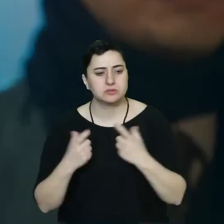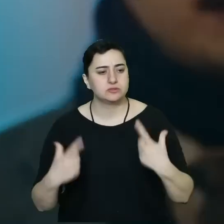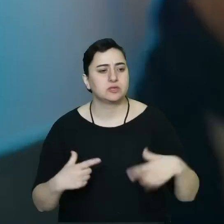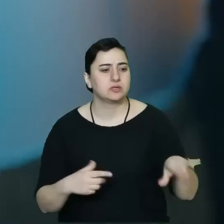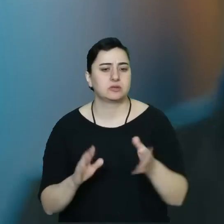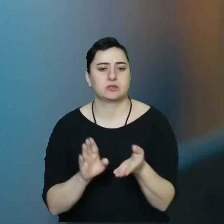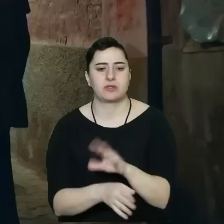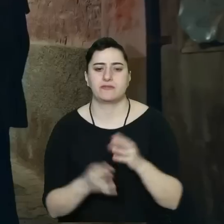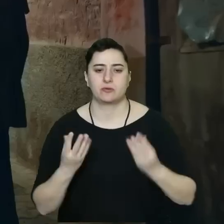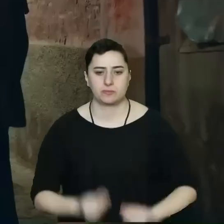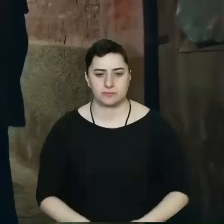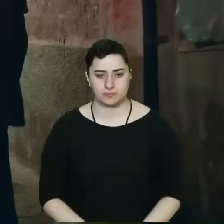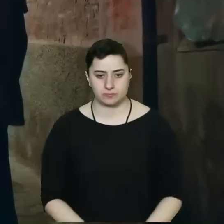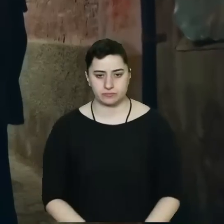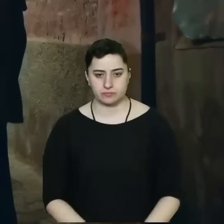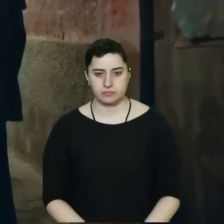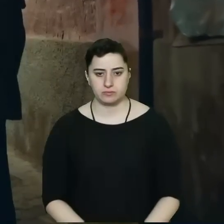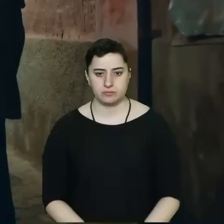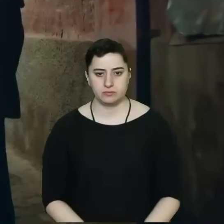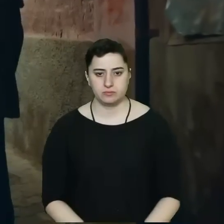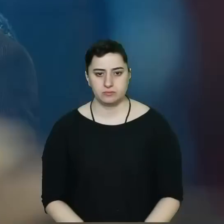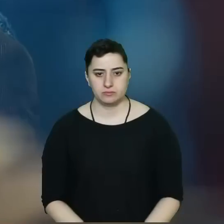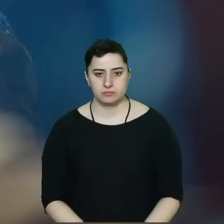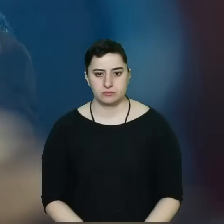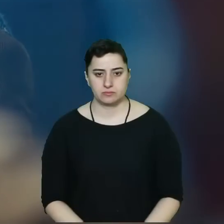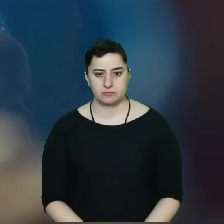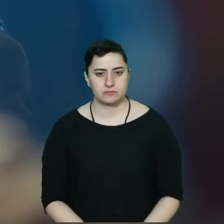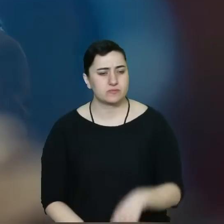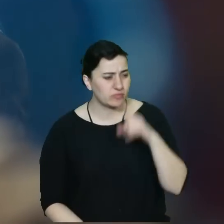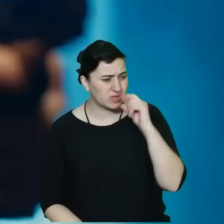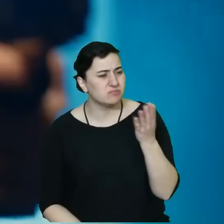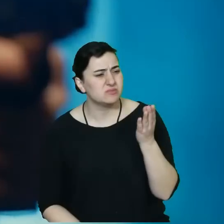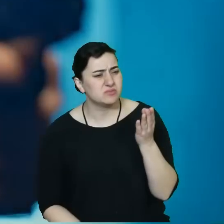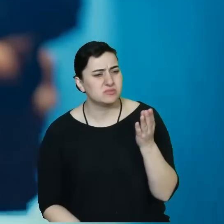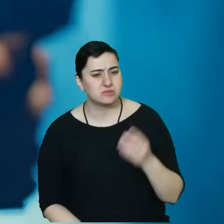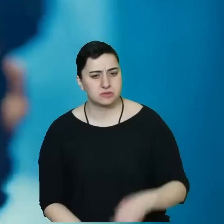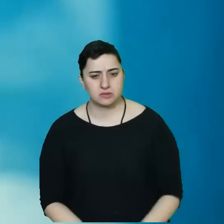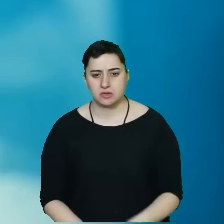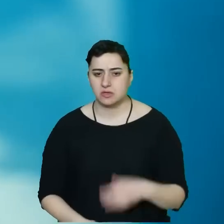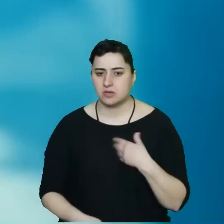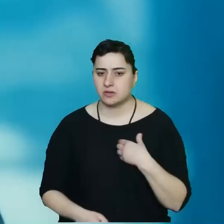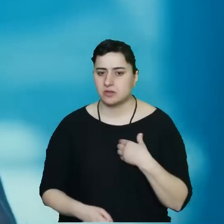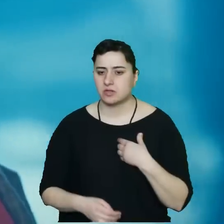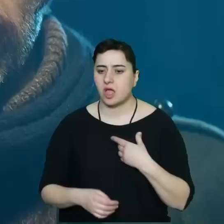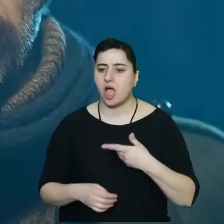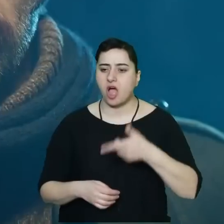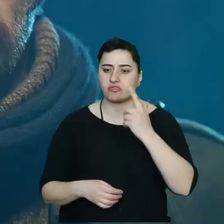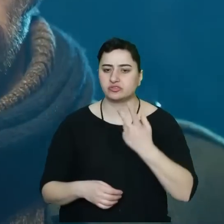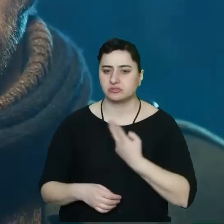devirir. Dar sokak. Kimsin lan sen? Avcı Bey'in